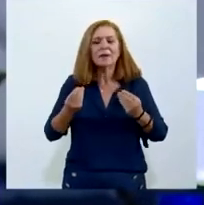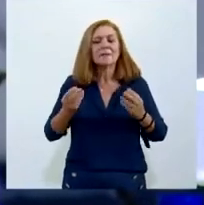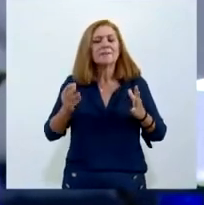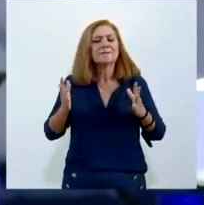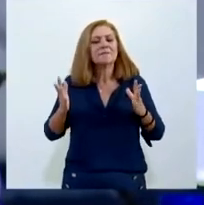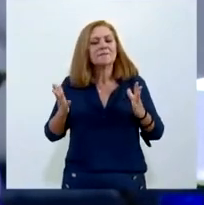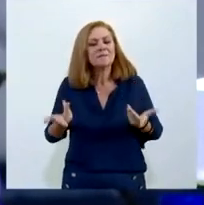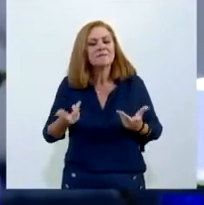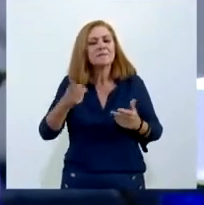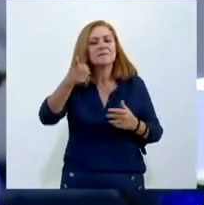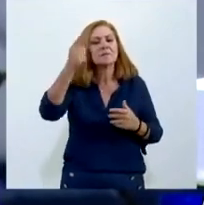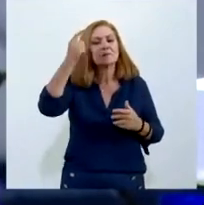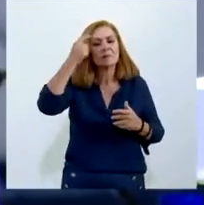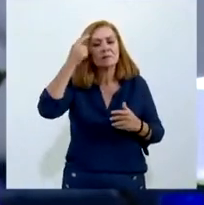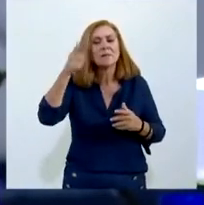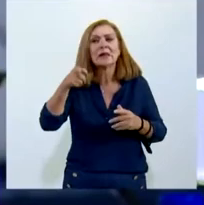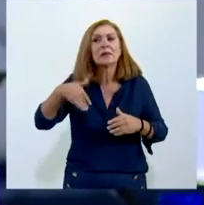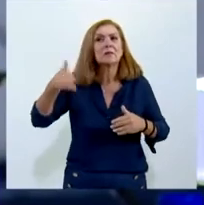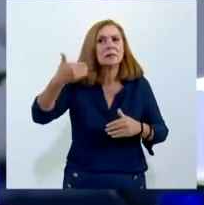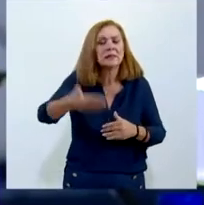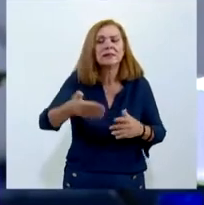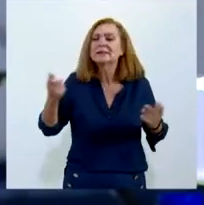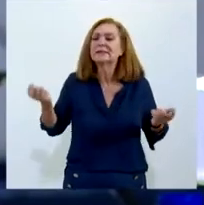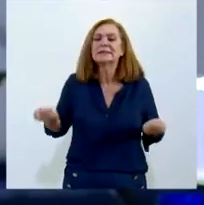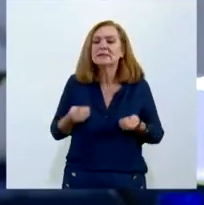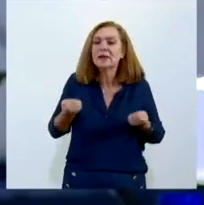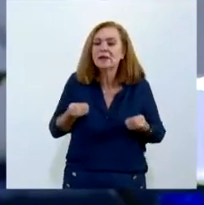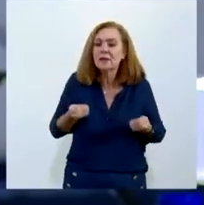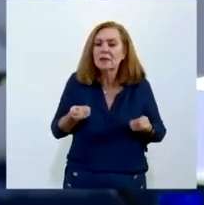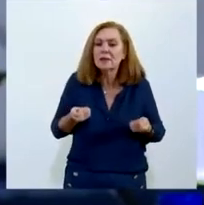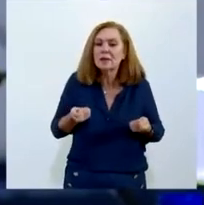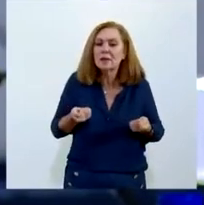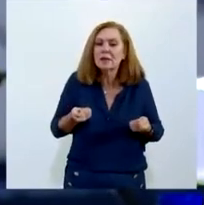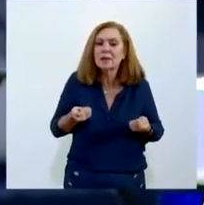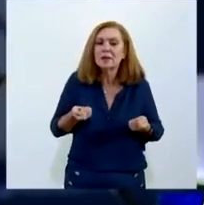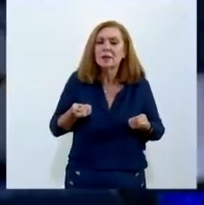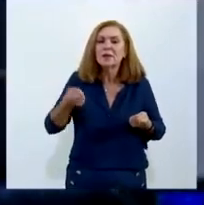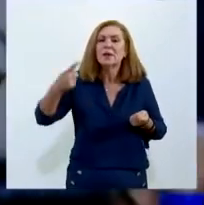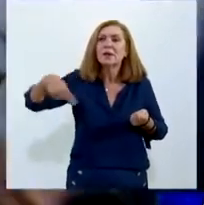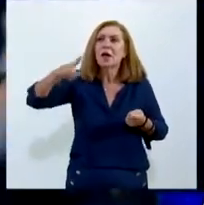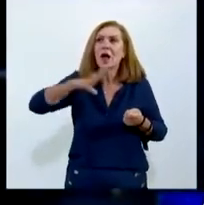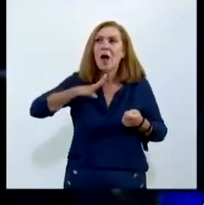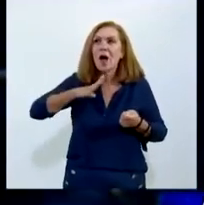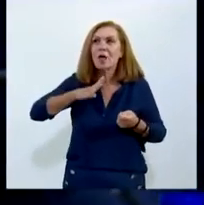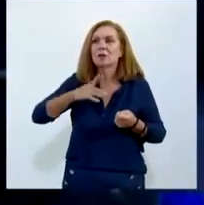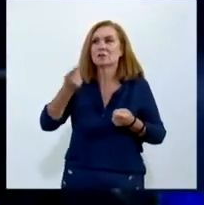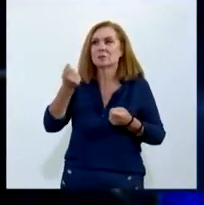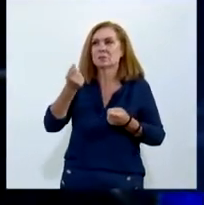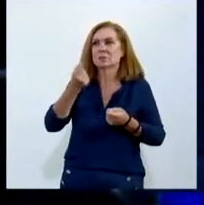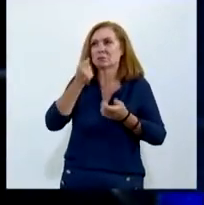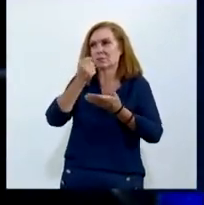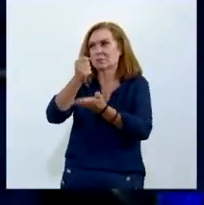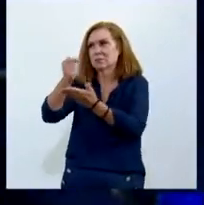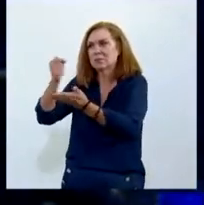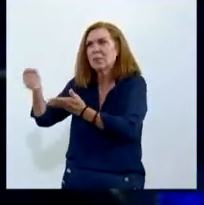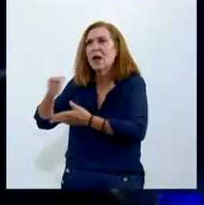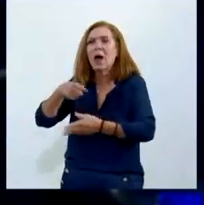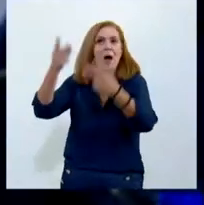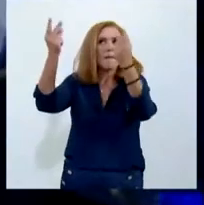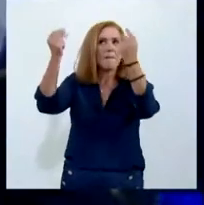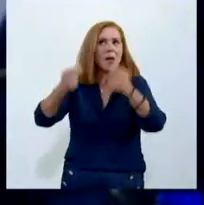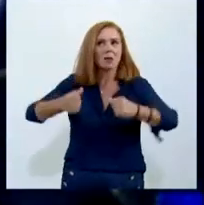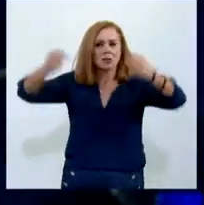ενέργειες προτίθεστε να προχωρήσετε, έτσι ώστε να αποζημιωθούν οι πολίτες, οι περιουσίες των οποίων